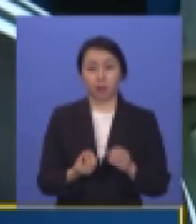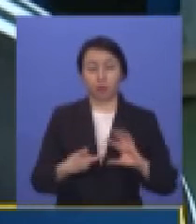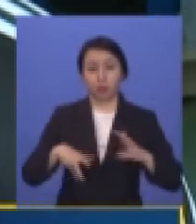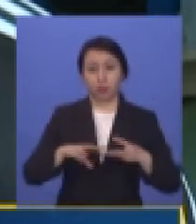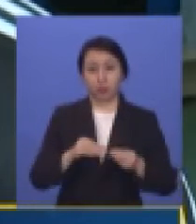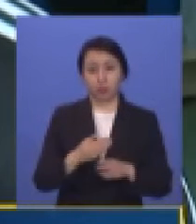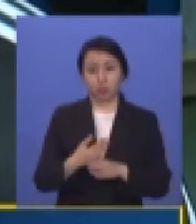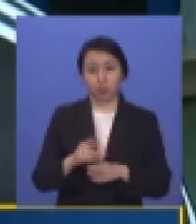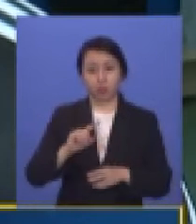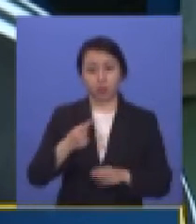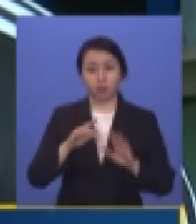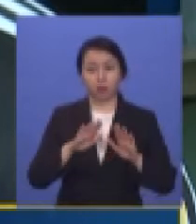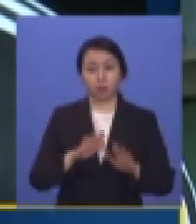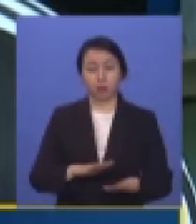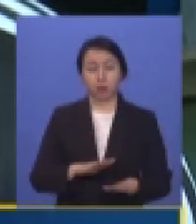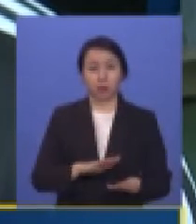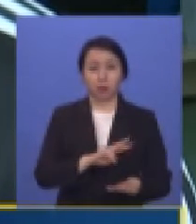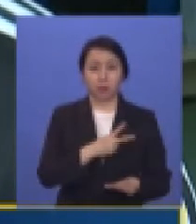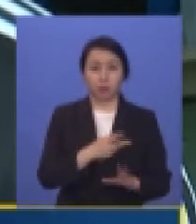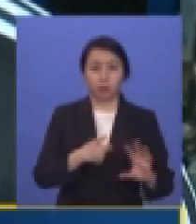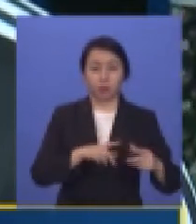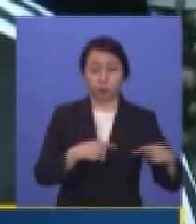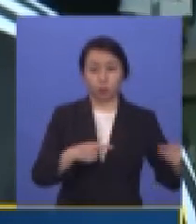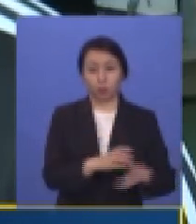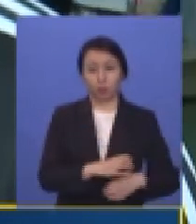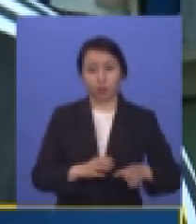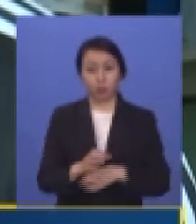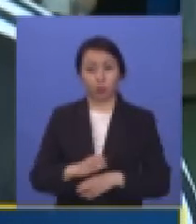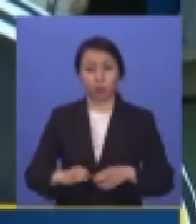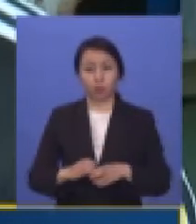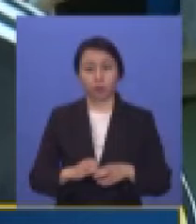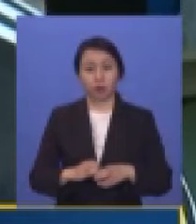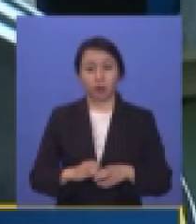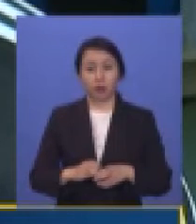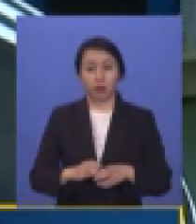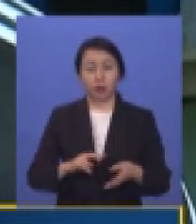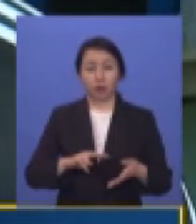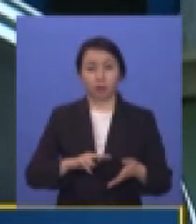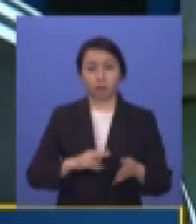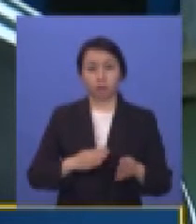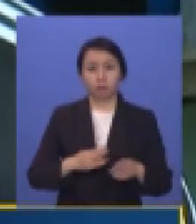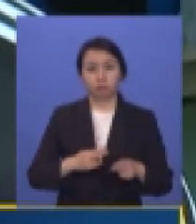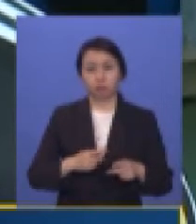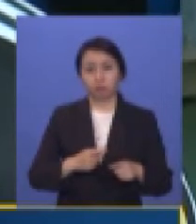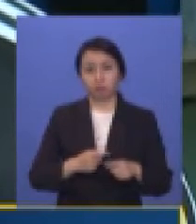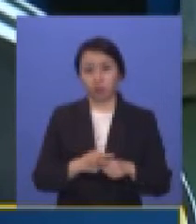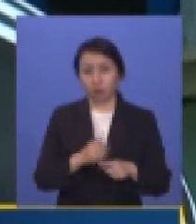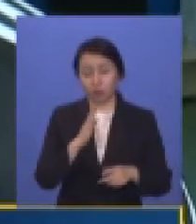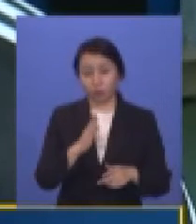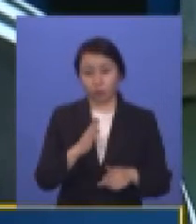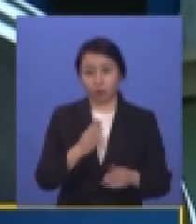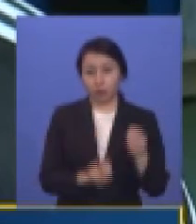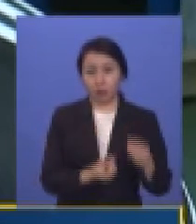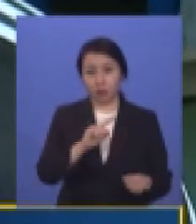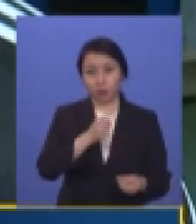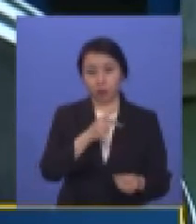Там первое место играет со вторым местом с другой подгруппы, крест-накрест. И матчи будут за первое и